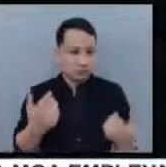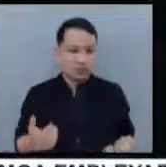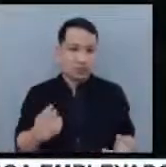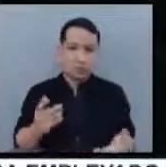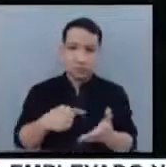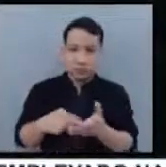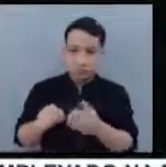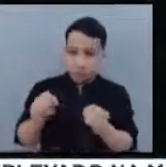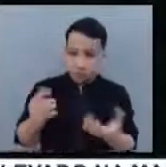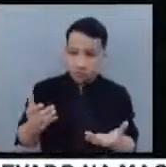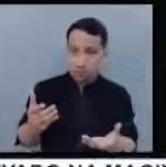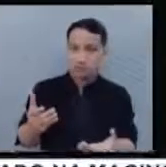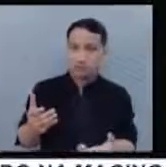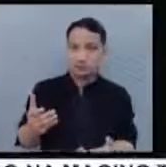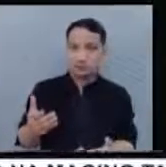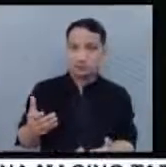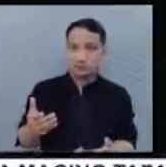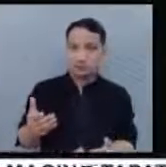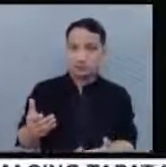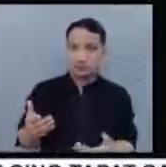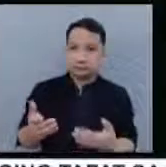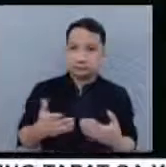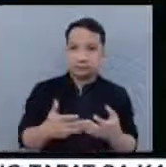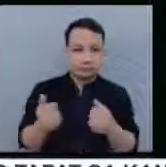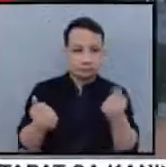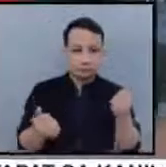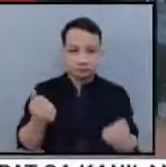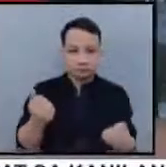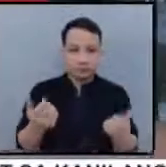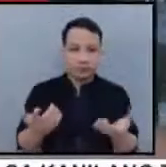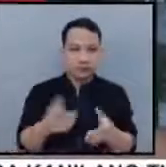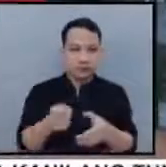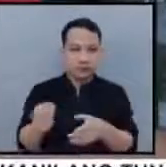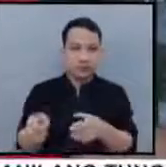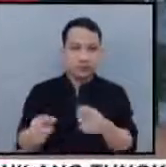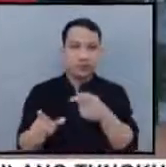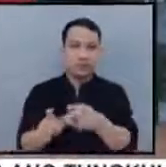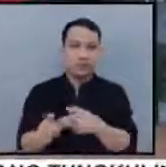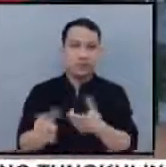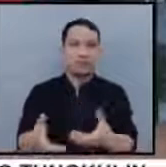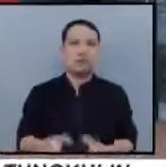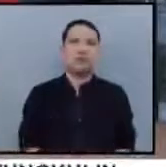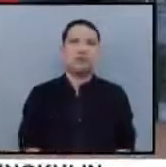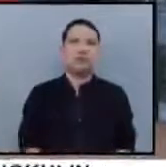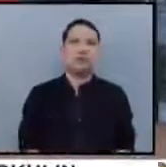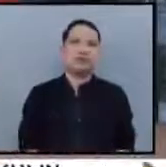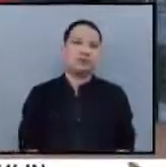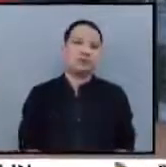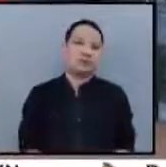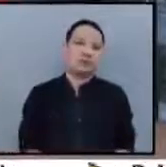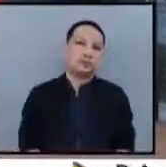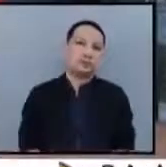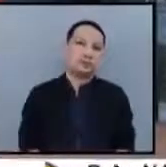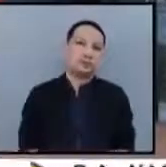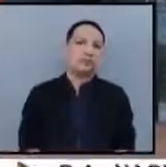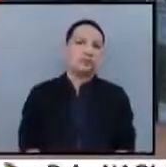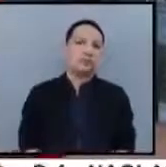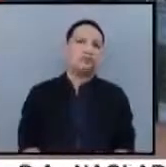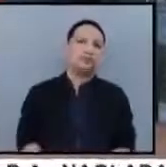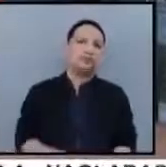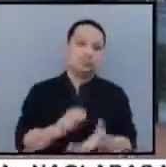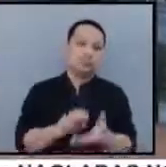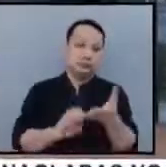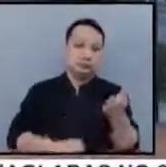namin. Kumbaga sa ano, wala, sa diesel na lang napupunta. Yung diesel sa ibabait nila sa dati yung pinakamababa,